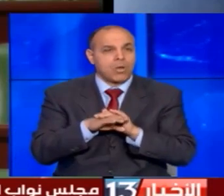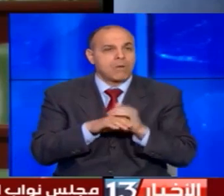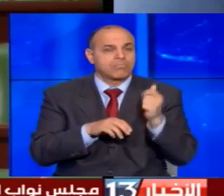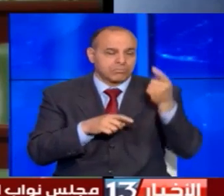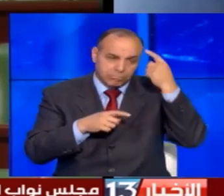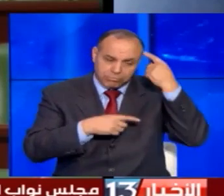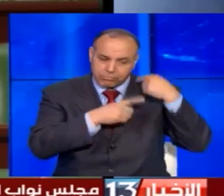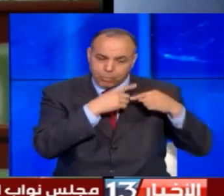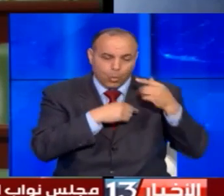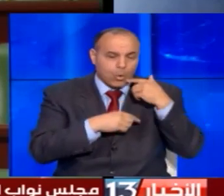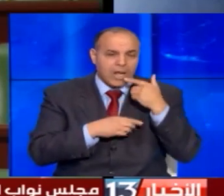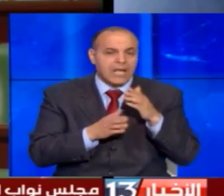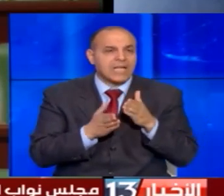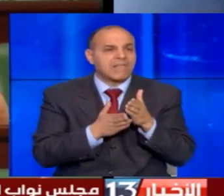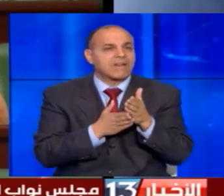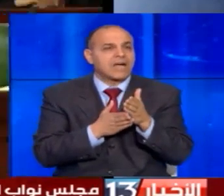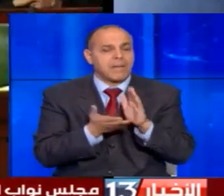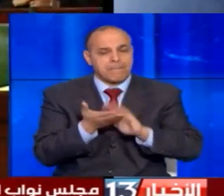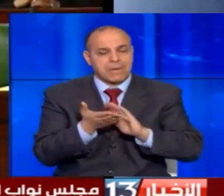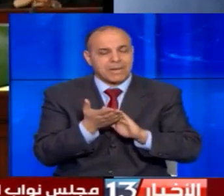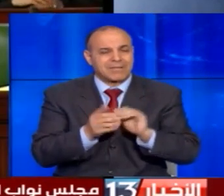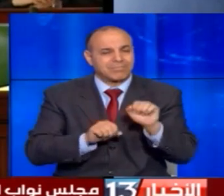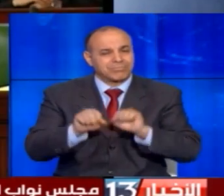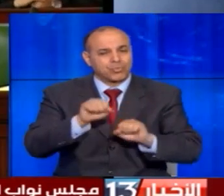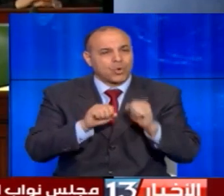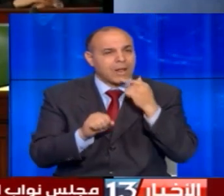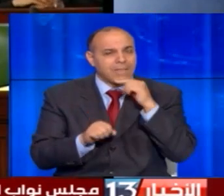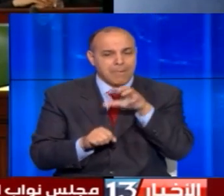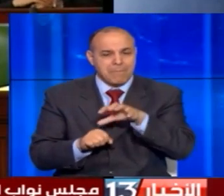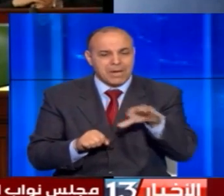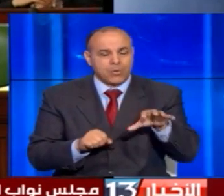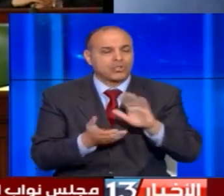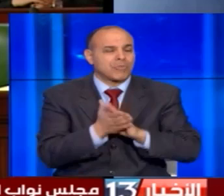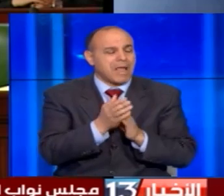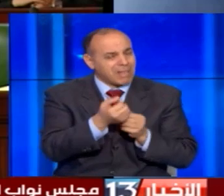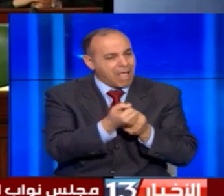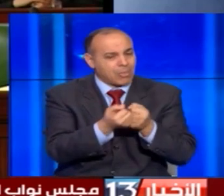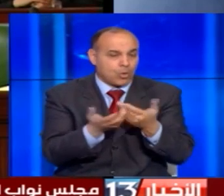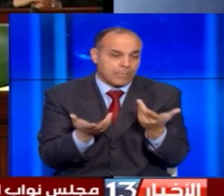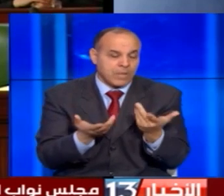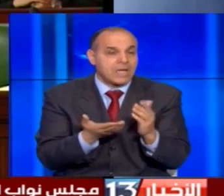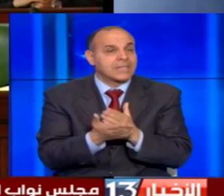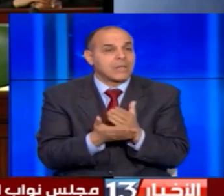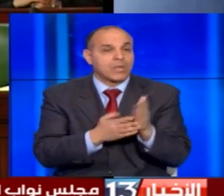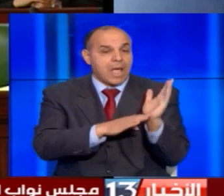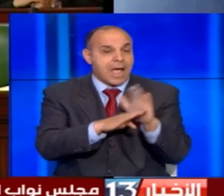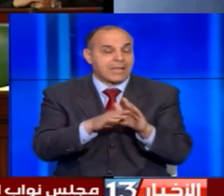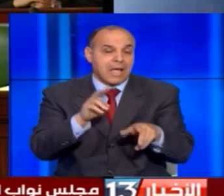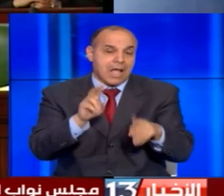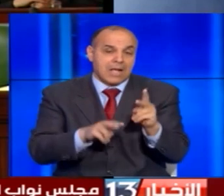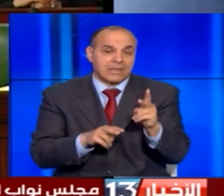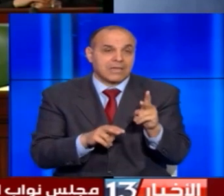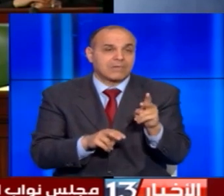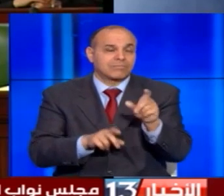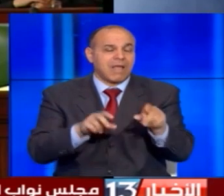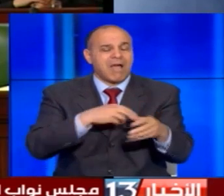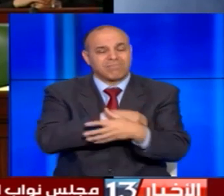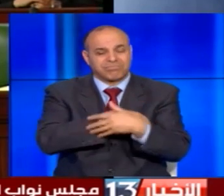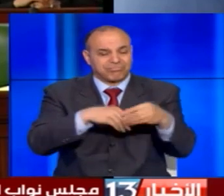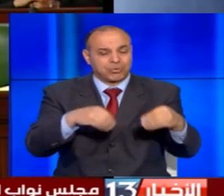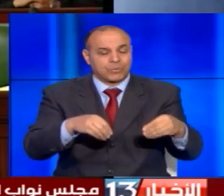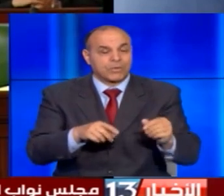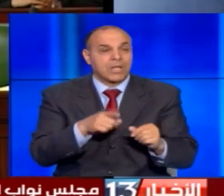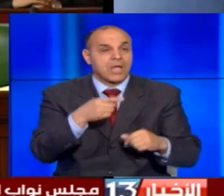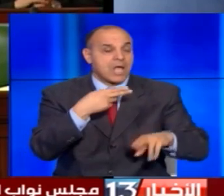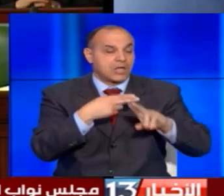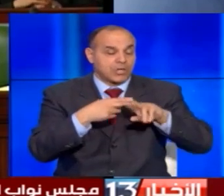النظر ومراجعة طرق إسناد منح التسيير لهذه المراكز والجمعيات لتوفير عناية أكبر للفئات الهشة. كما